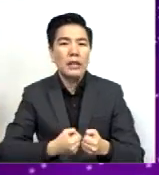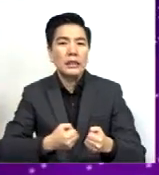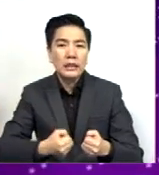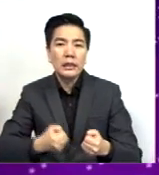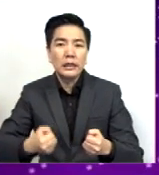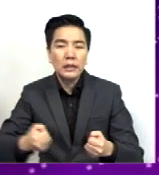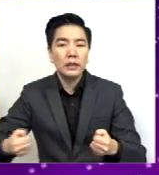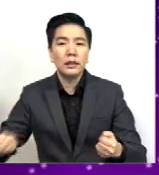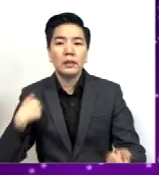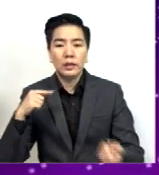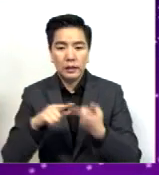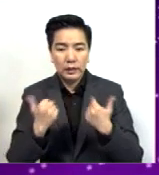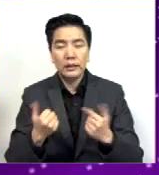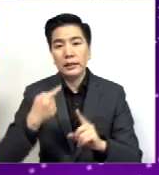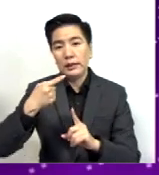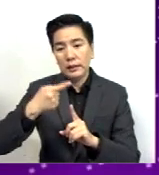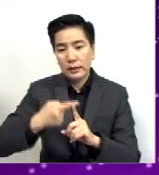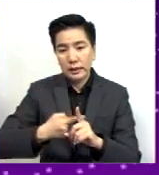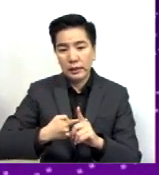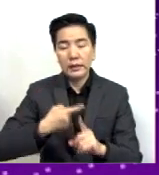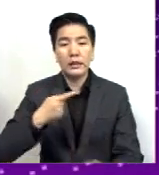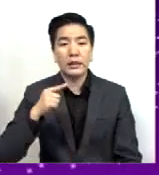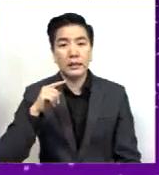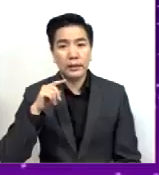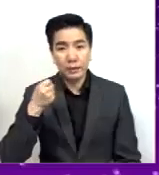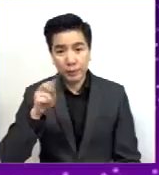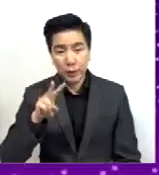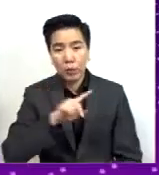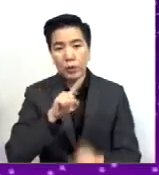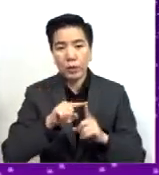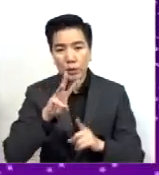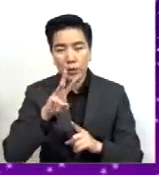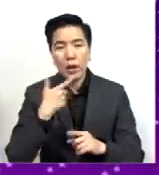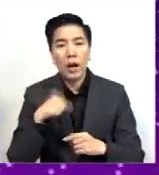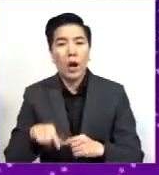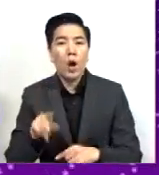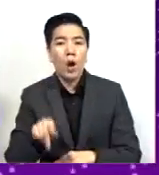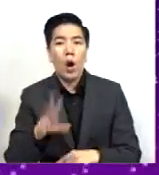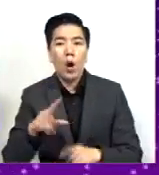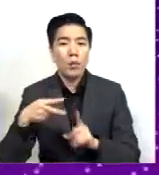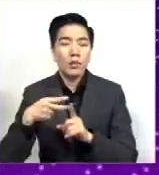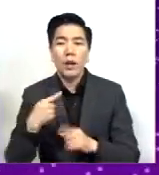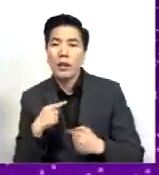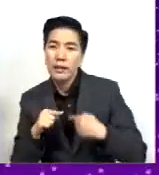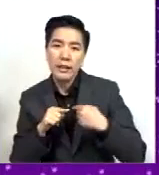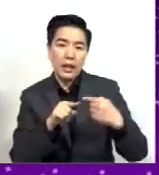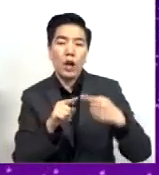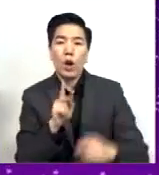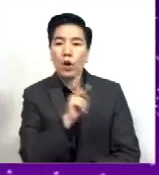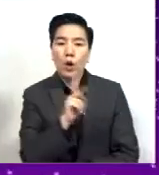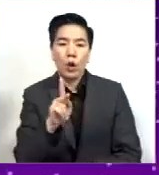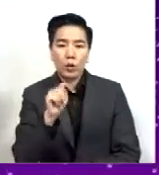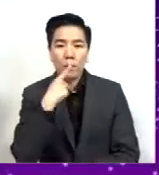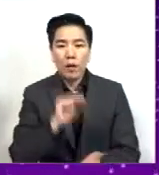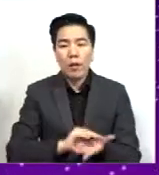าและในวันที่6ธันวาคมค่ะพรรคอนาคตใหม่ออกเอกสารโต้แย้งกกต.ได้จัดส่งเอกสารเ